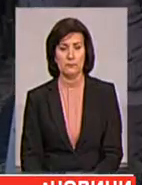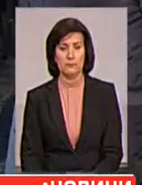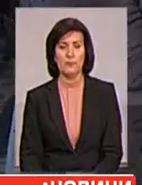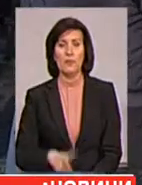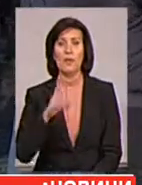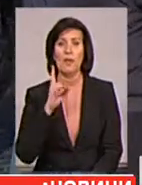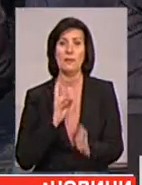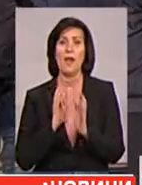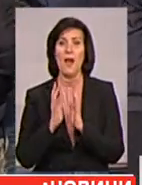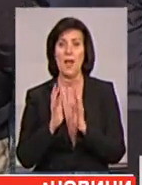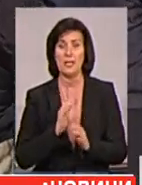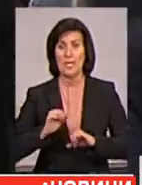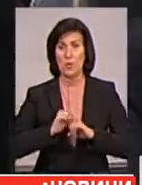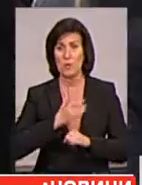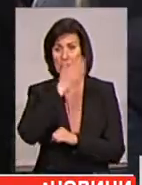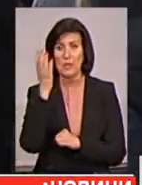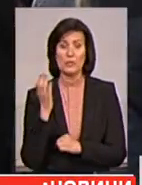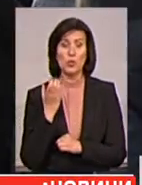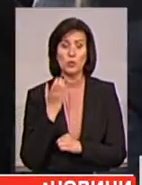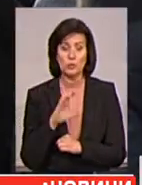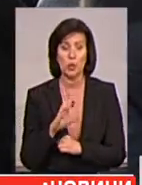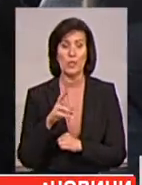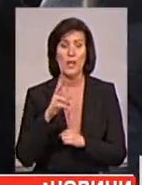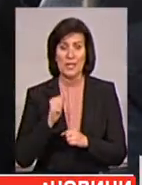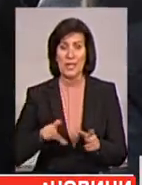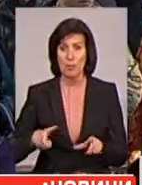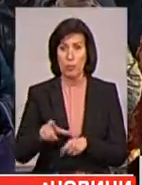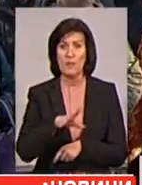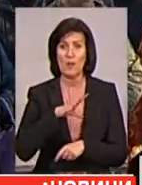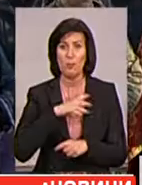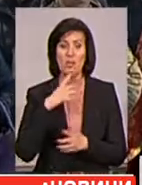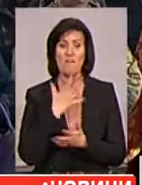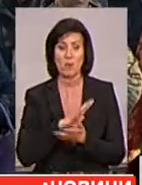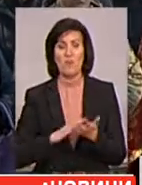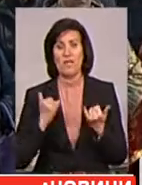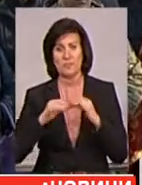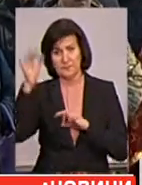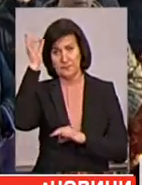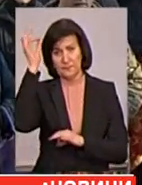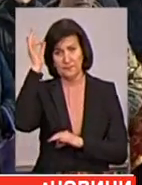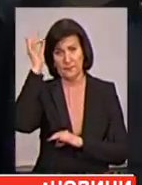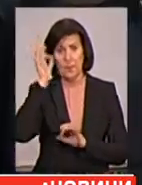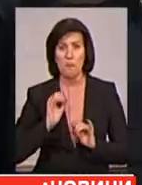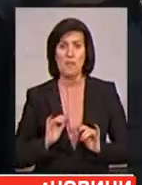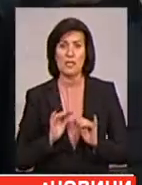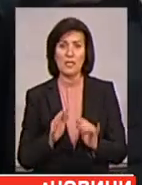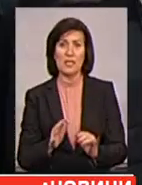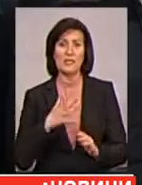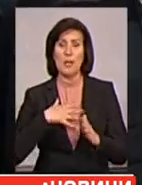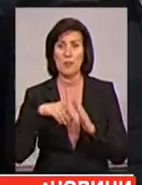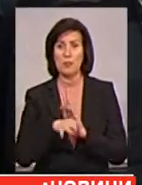На Алеї Героїв Небесної Сотні, там, де 3 роки тому Бруківка була в крові, нині відправляють панахиду за полеглими під час Революції